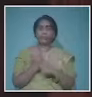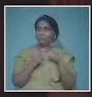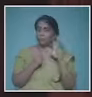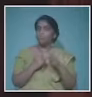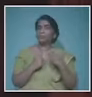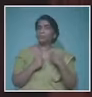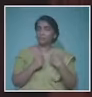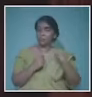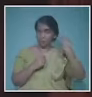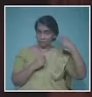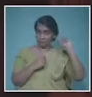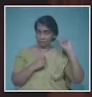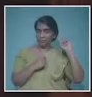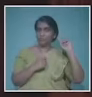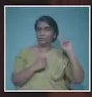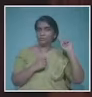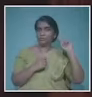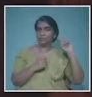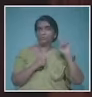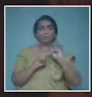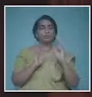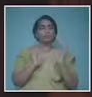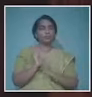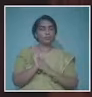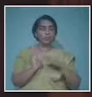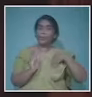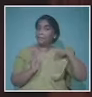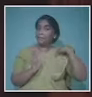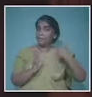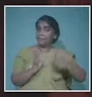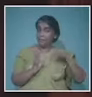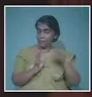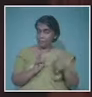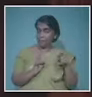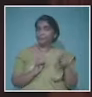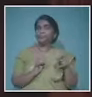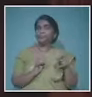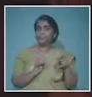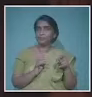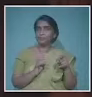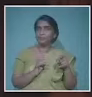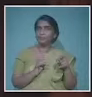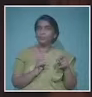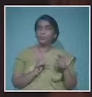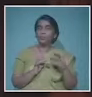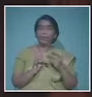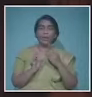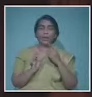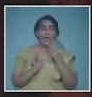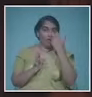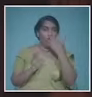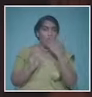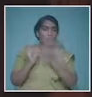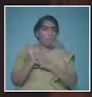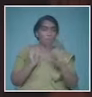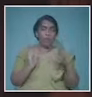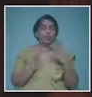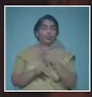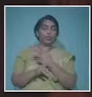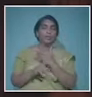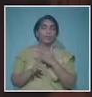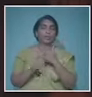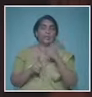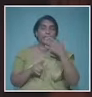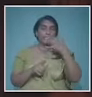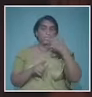අපි ඊයේ අග්‍රාමාත්‍යතුමාගේ ප්‍රධානත්වයෙන් matu kumati patangata japan bahasa wede serana iba gai